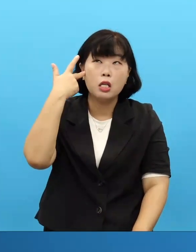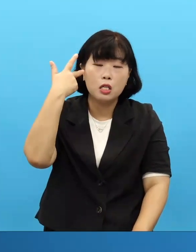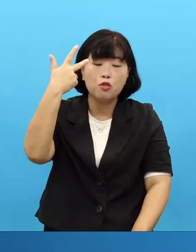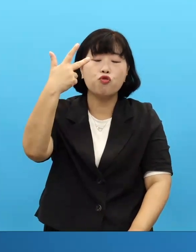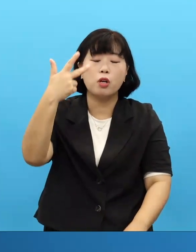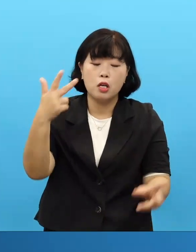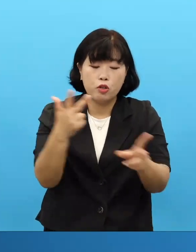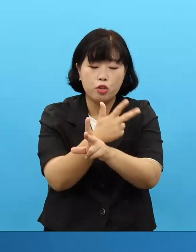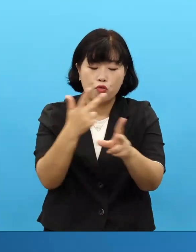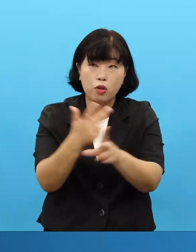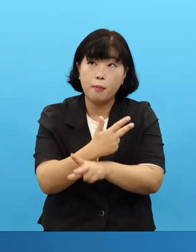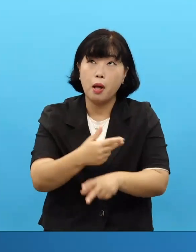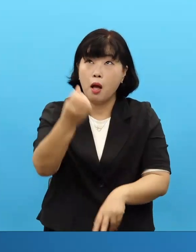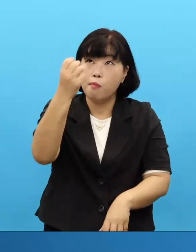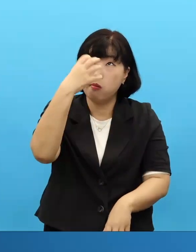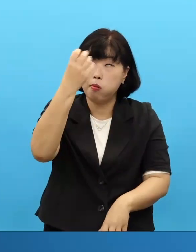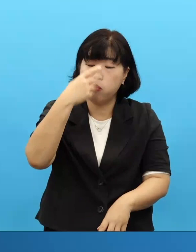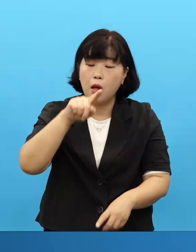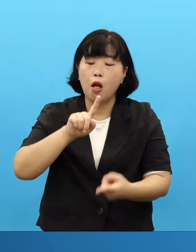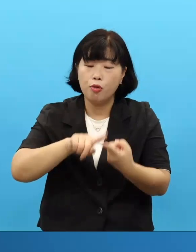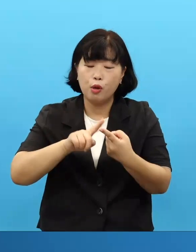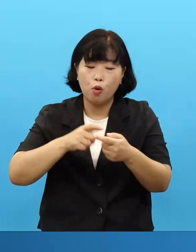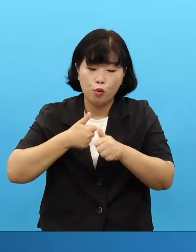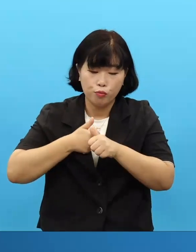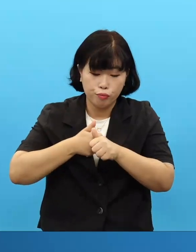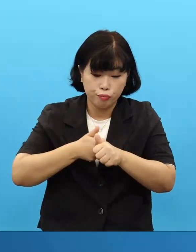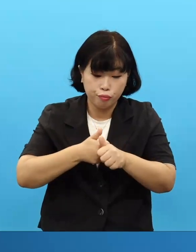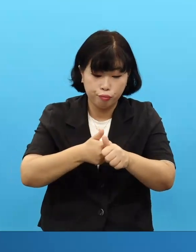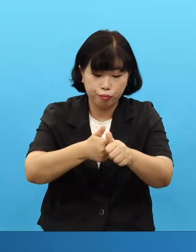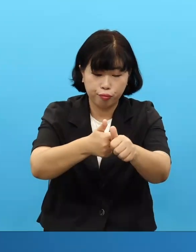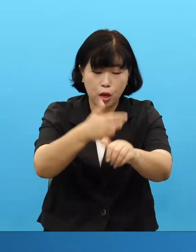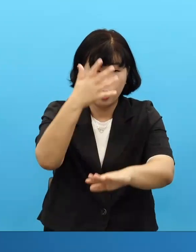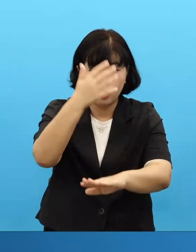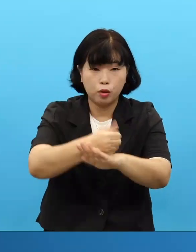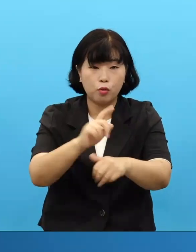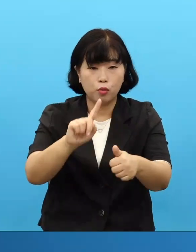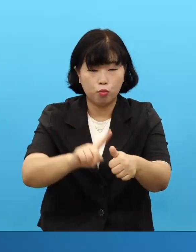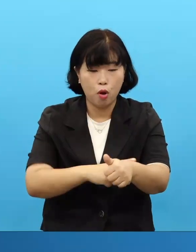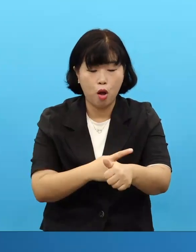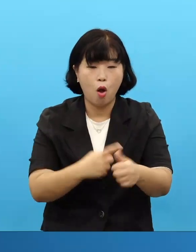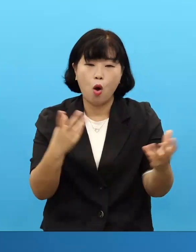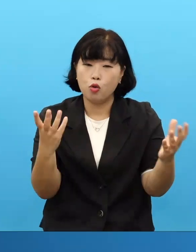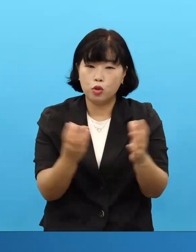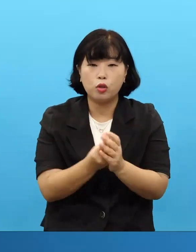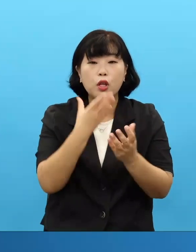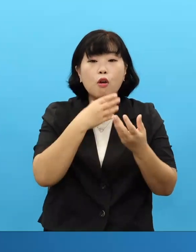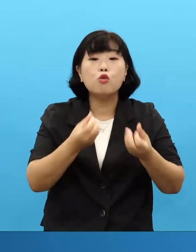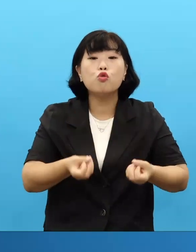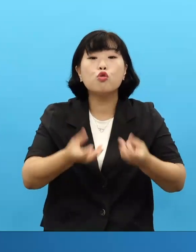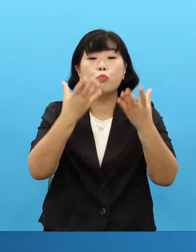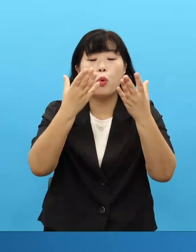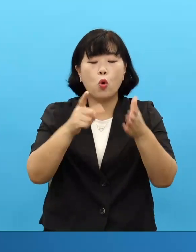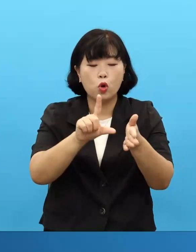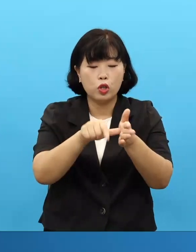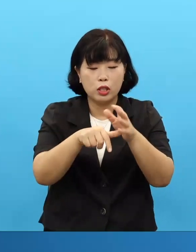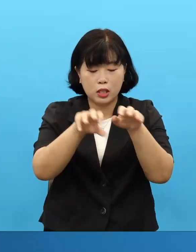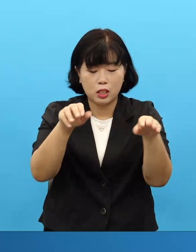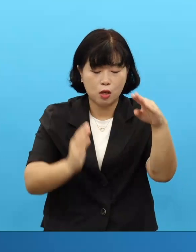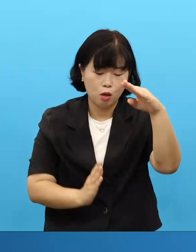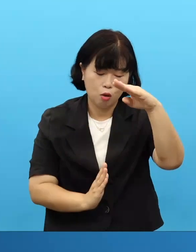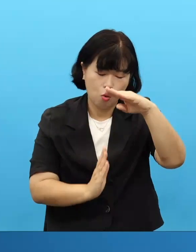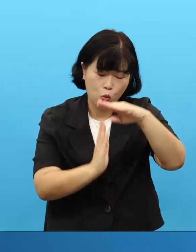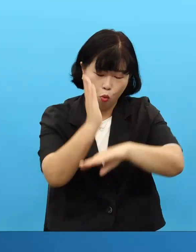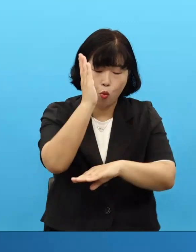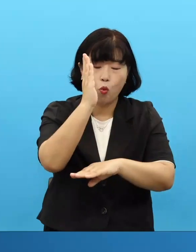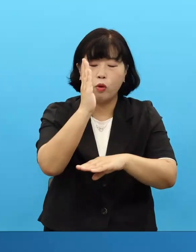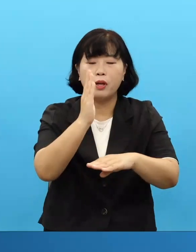그러면 계속해서 절대 축복이 보이고 시공간 초월의 응답이 일어나는 겁니다. Then you'll be able to see God's absolute blessings and you're able to also see the